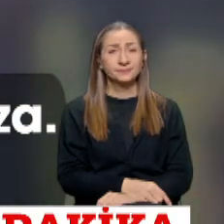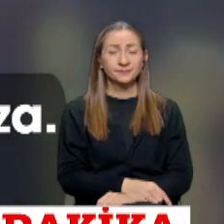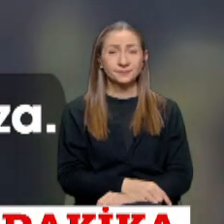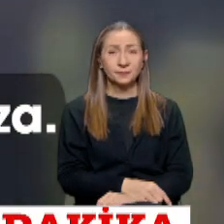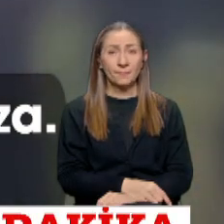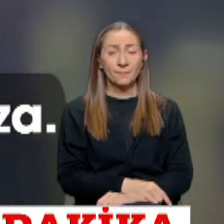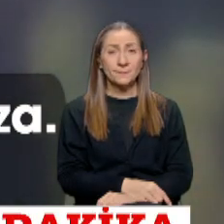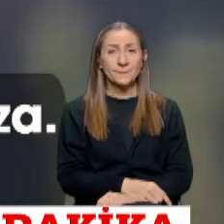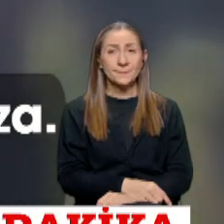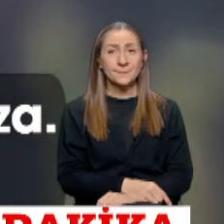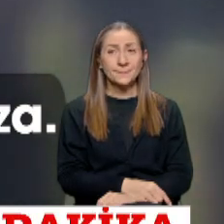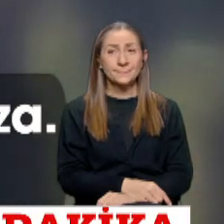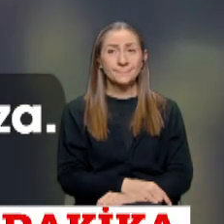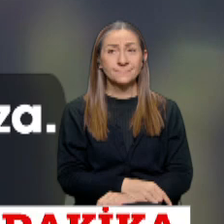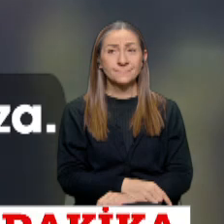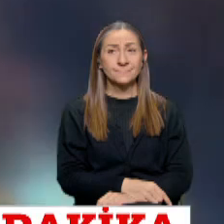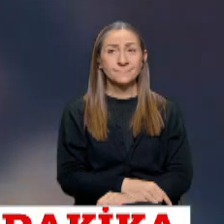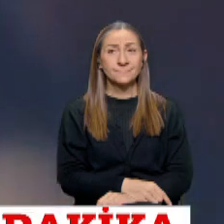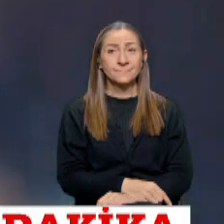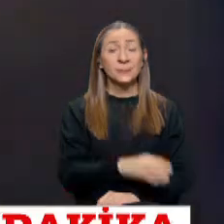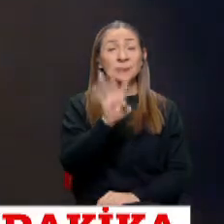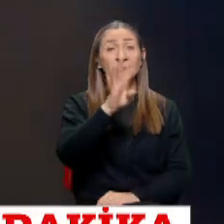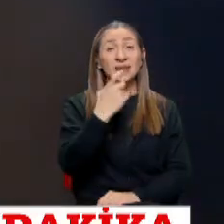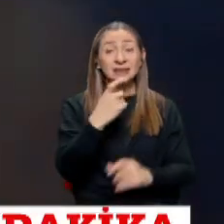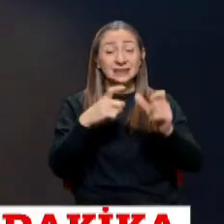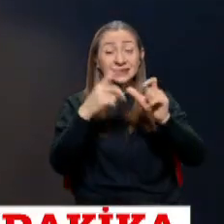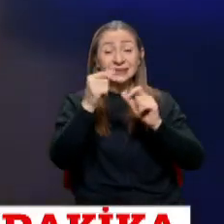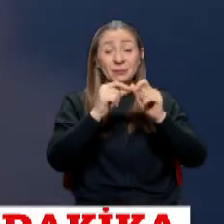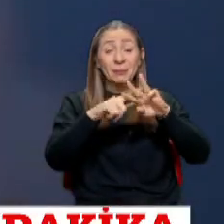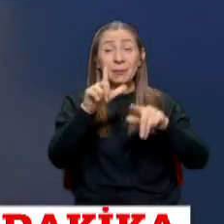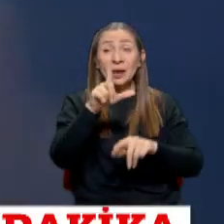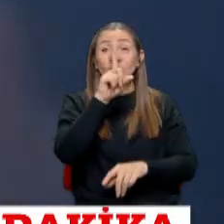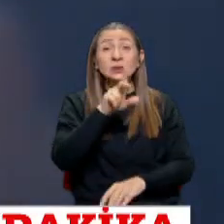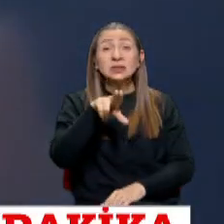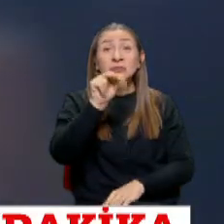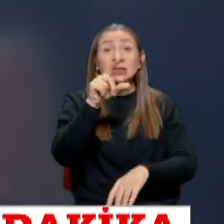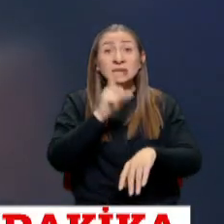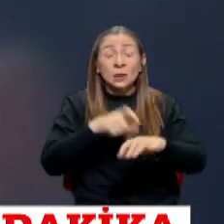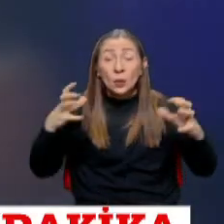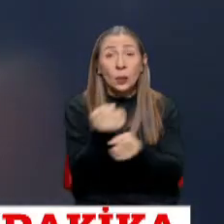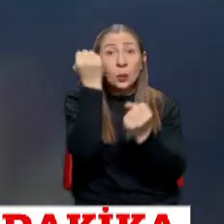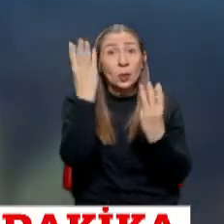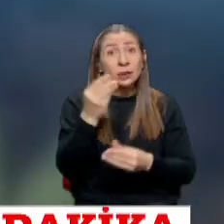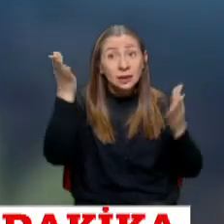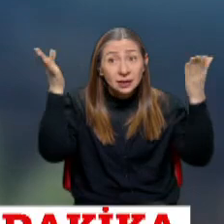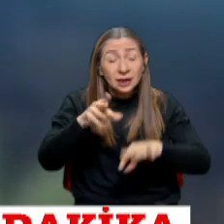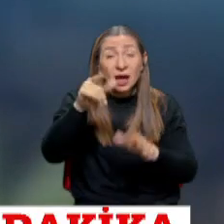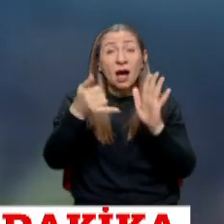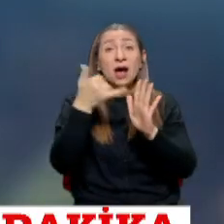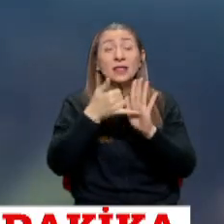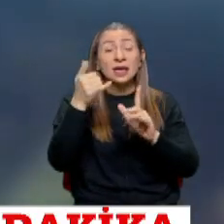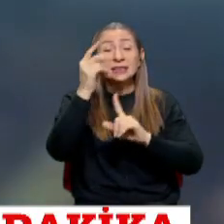bir kız kardeşimizi alacağız inşallah. 40 yaşındaki Sibel Kaya da 170. saatte çıkarıldı enkazdan.